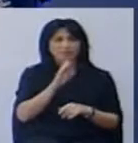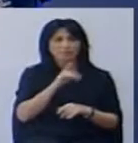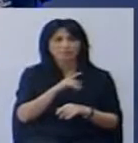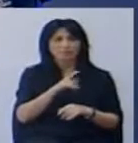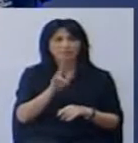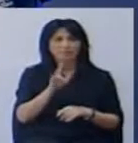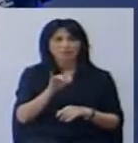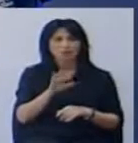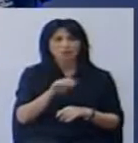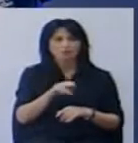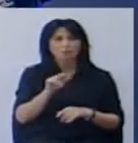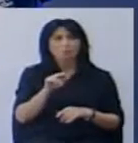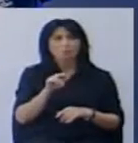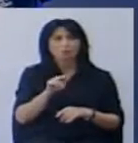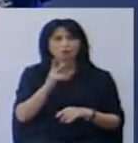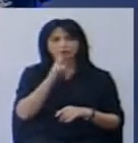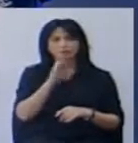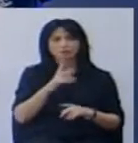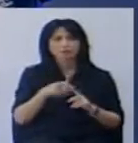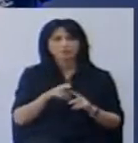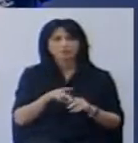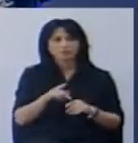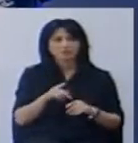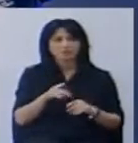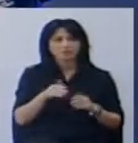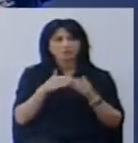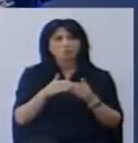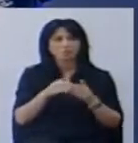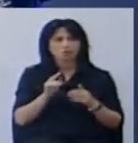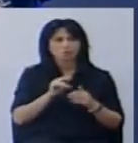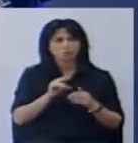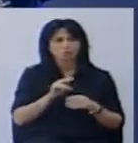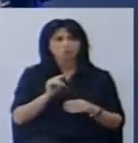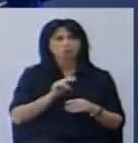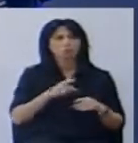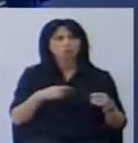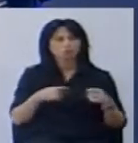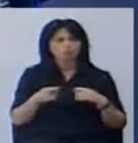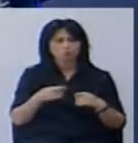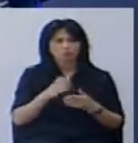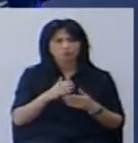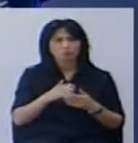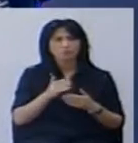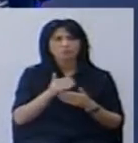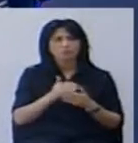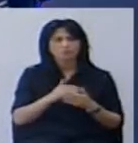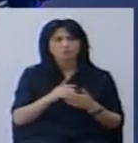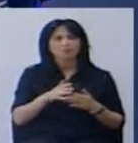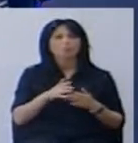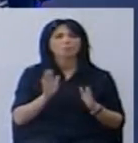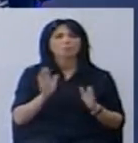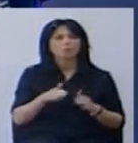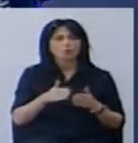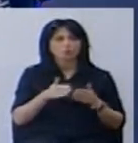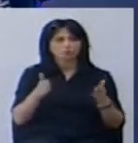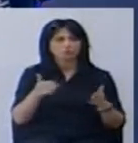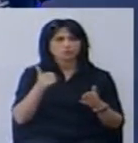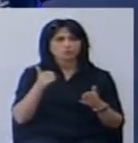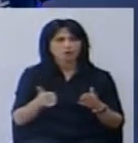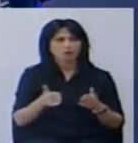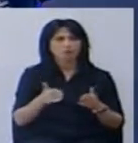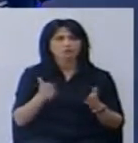ქალბატონ ნატოს. ფოთი, მიუხედავად იმისა, რომ ამხელა პორტი მუშაობს ბიზნეს სტრუქტურები გაცილებით უფრო გამართულად და თითქოს